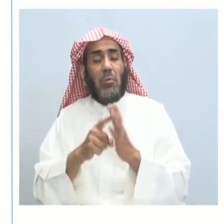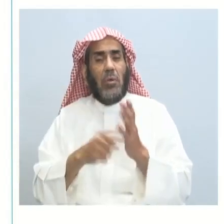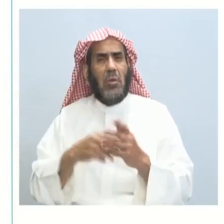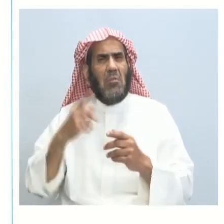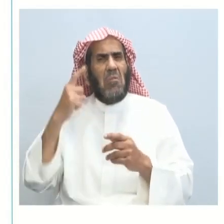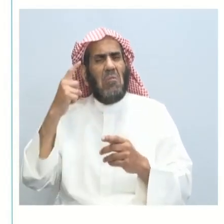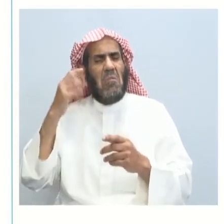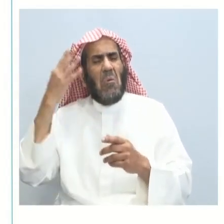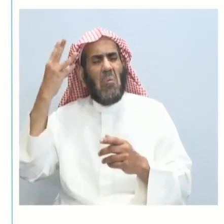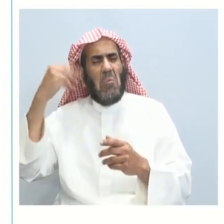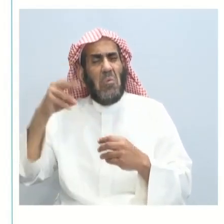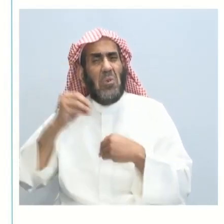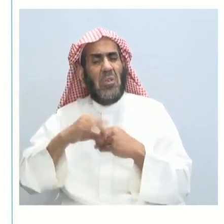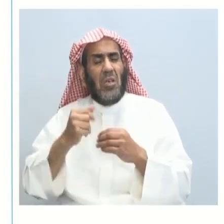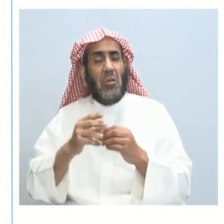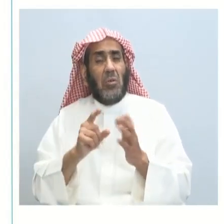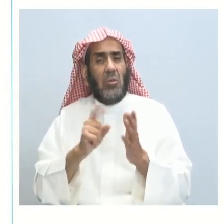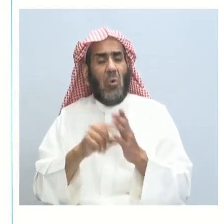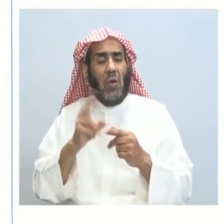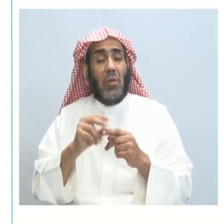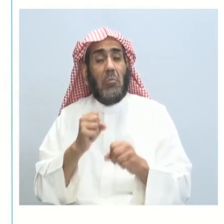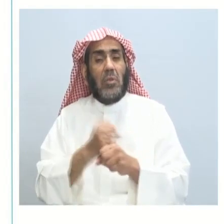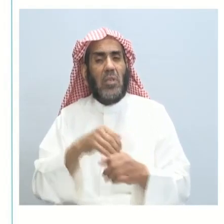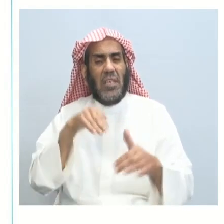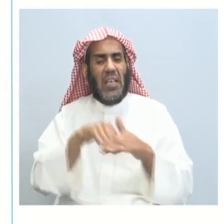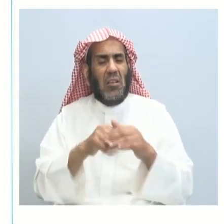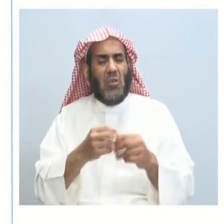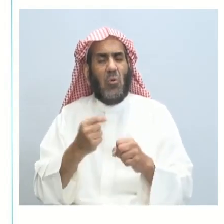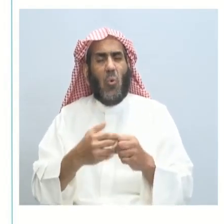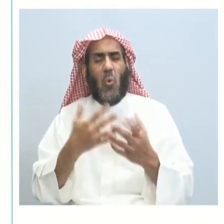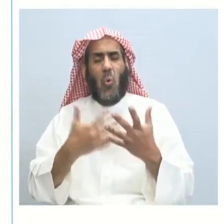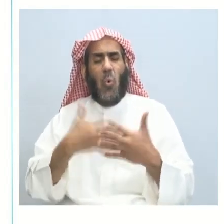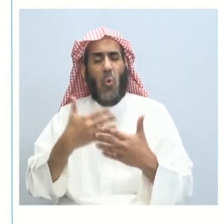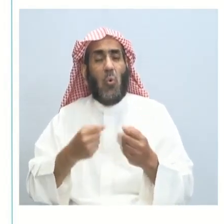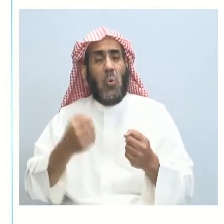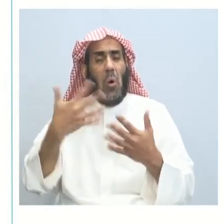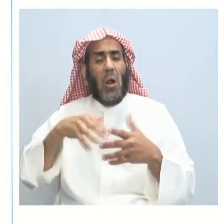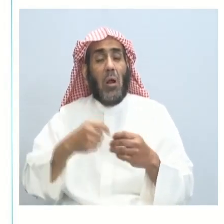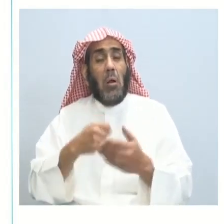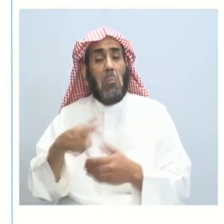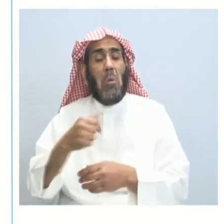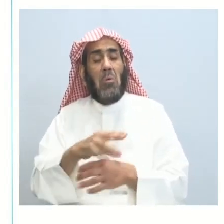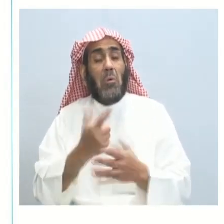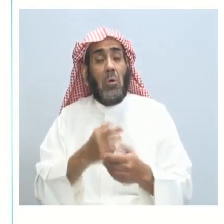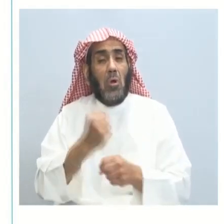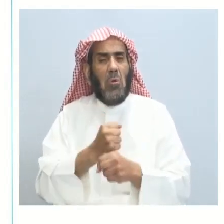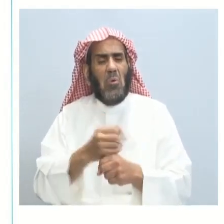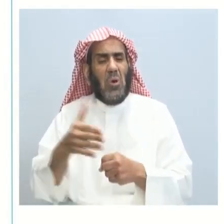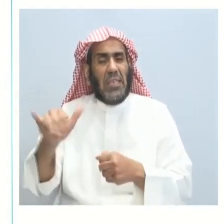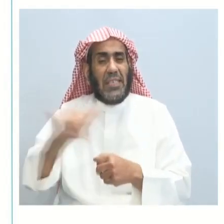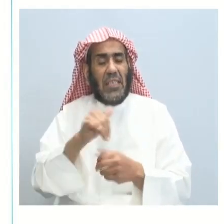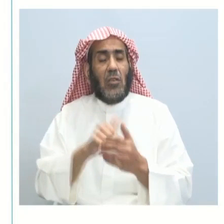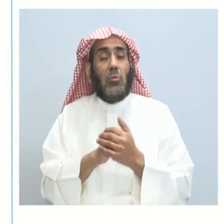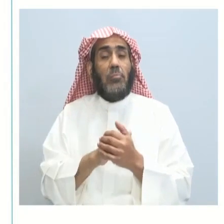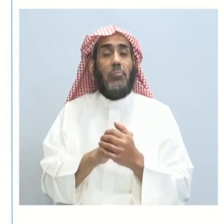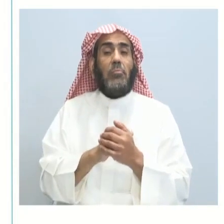الفهم او النسيان لنقطه التوقف لعمليه الايداع يتسبب في تكاليف هالكه الاموال المصروفه بالفعل والتي لا يمكن